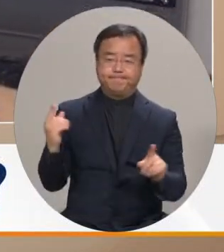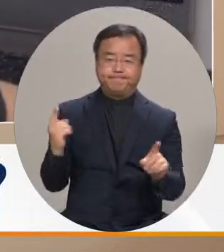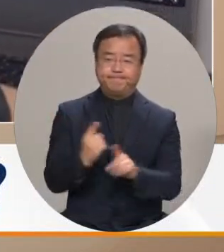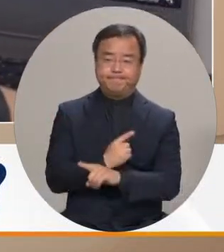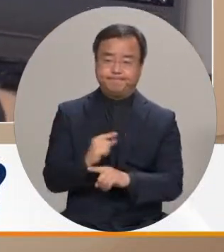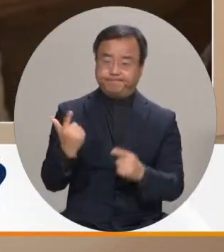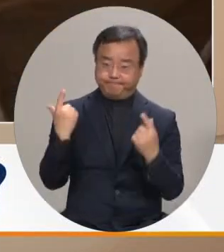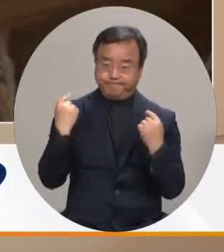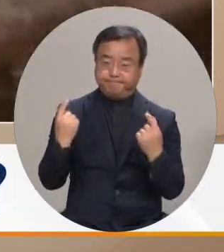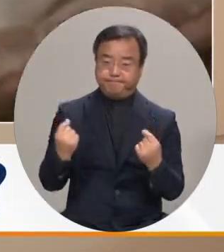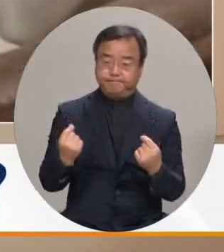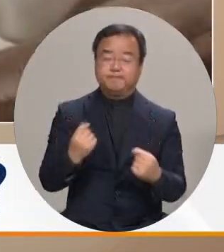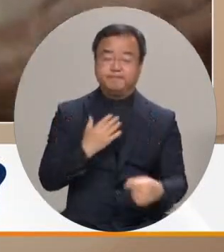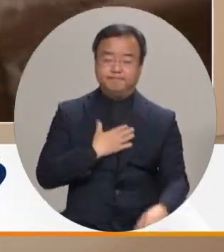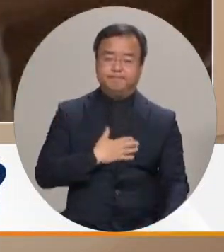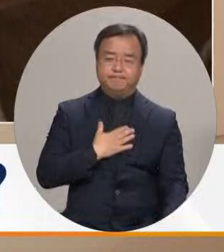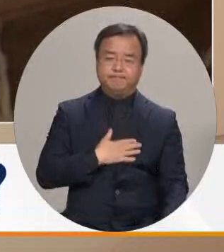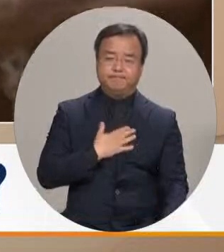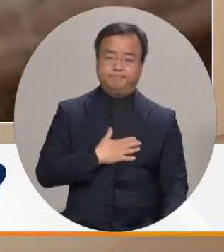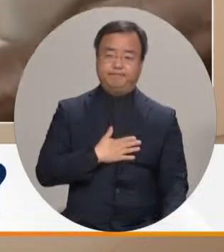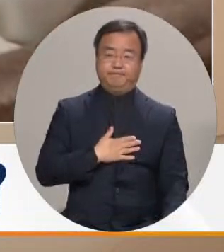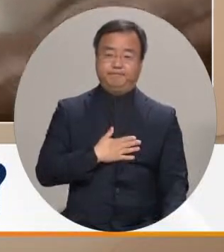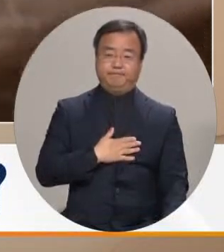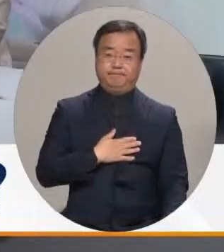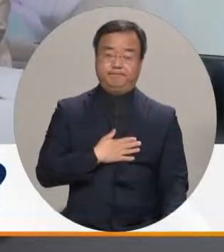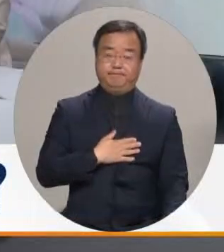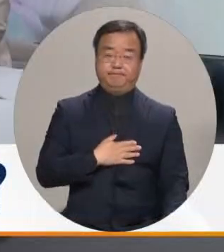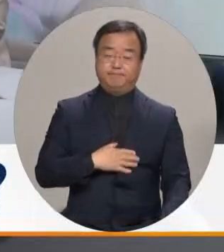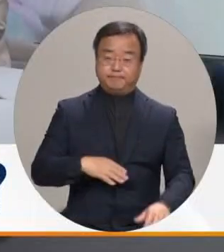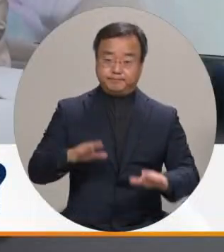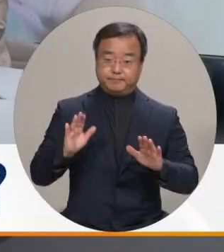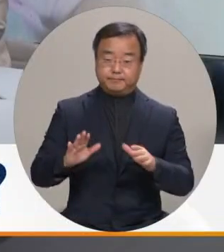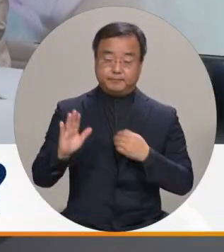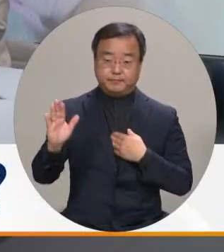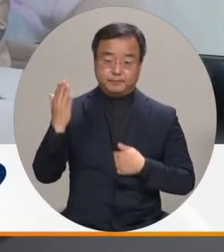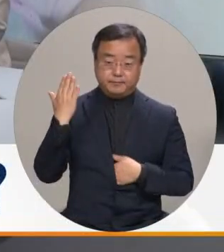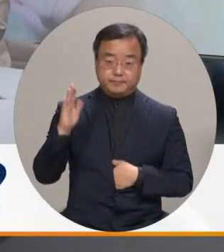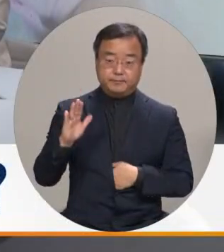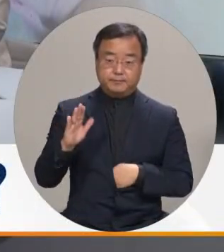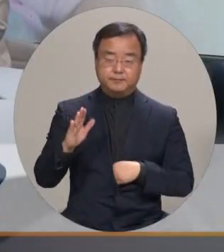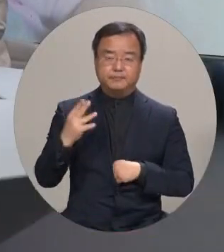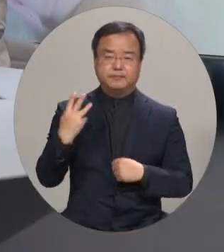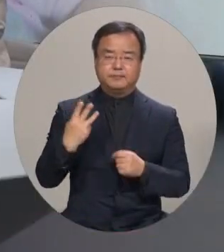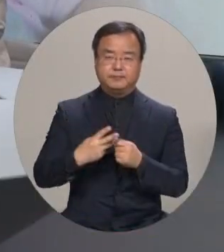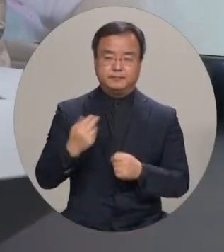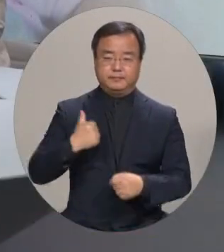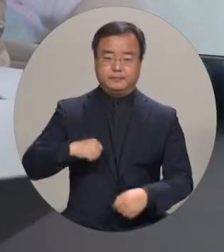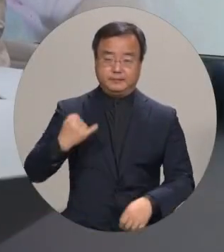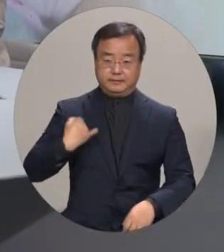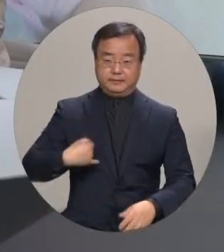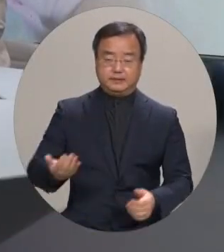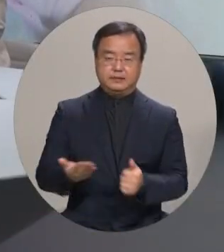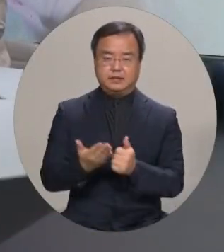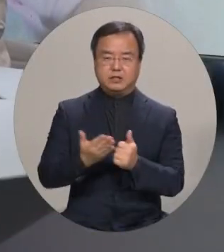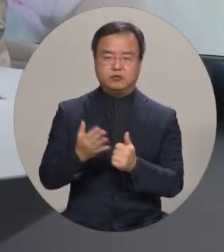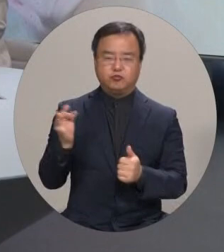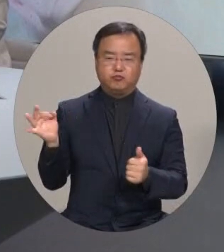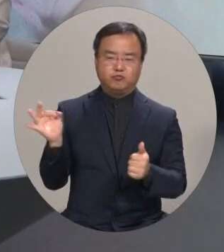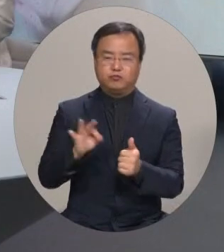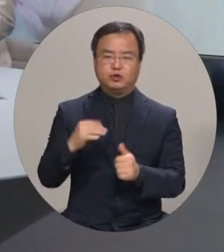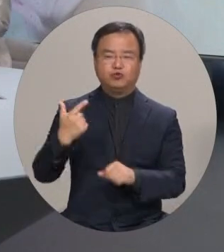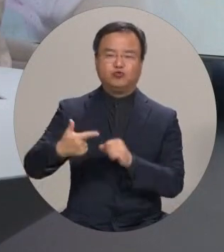않았다 이렇게 볼 수 있을까요 달 않습니다 예이 최근이 세자녀의 양육비를 6년 동안 주지 않은